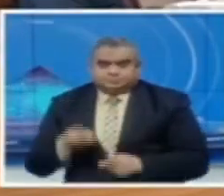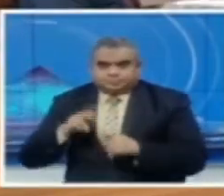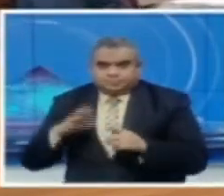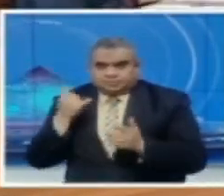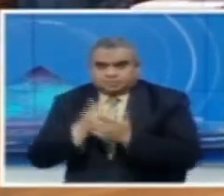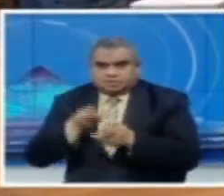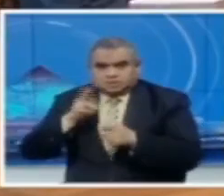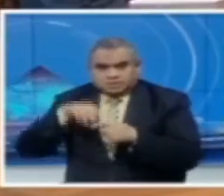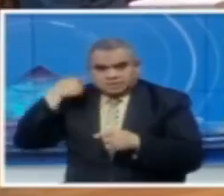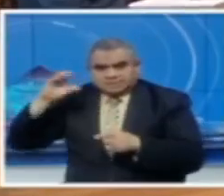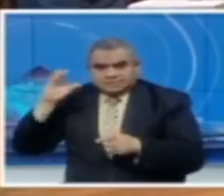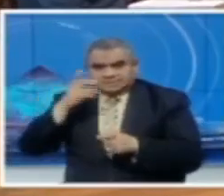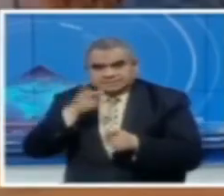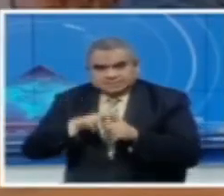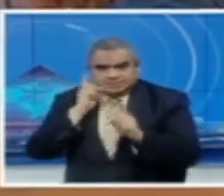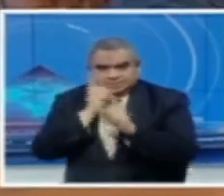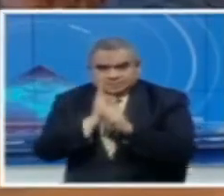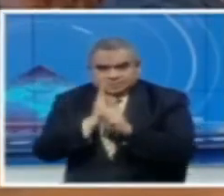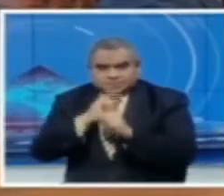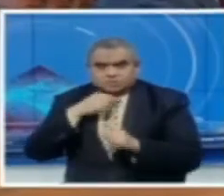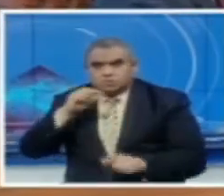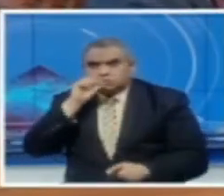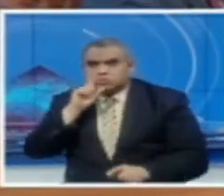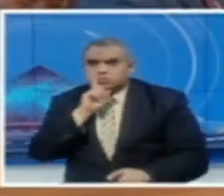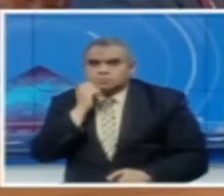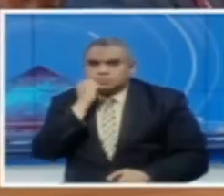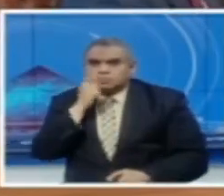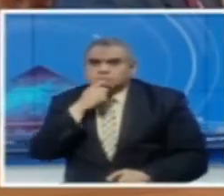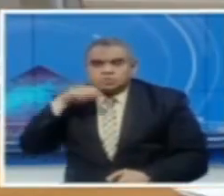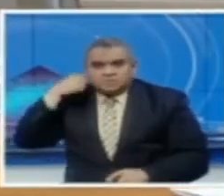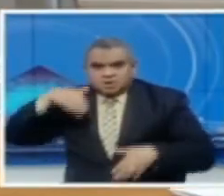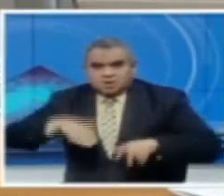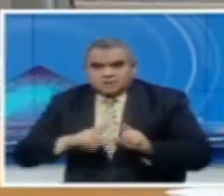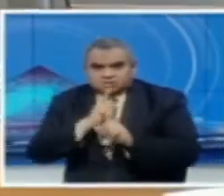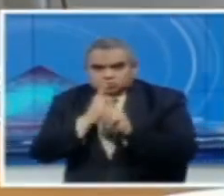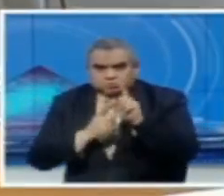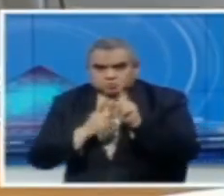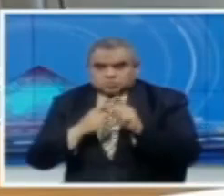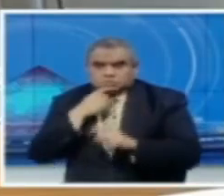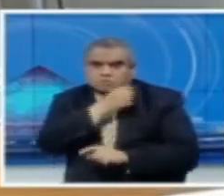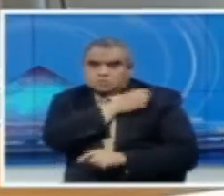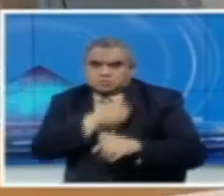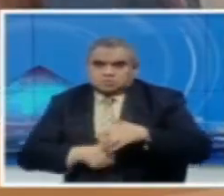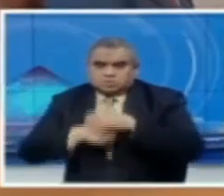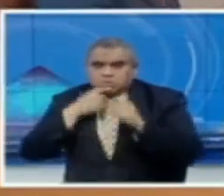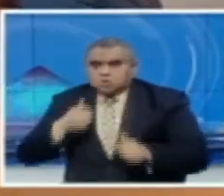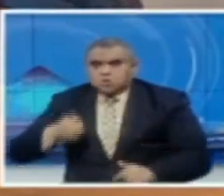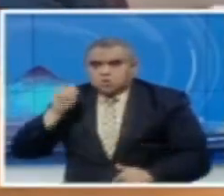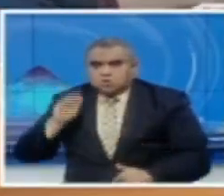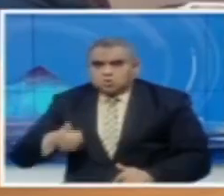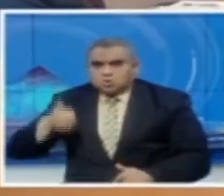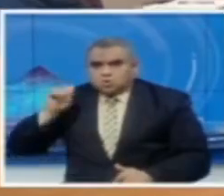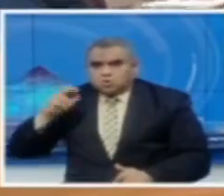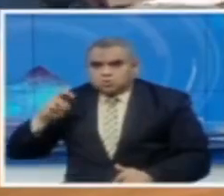السيد الرئيس عبد الفتاح السيسي مع الدكتور مصطفى مدبولي رئيس مجلس الوزراء والفريق أسامة ربيع رئيس هيئة